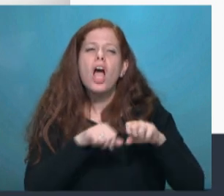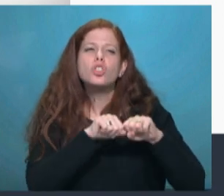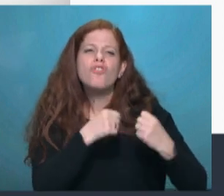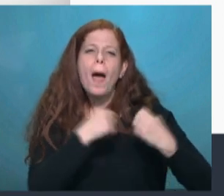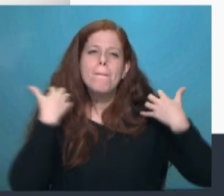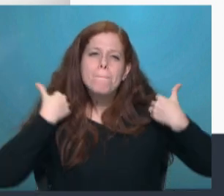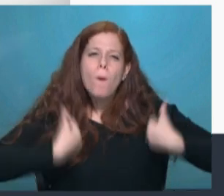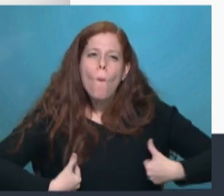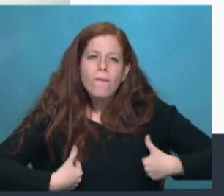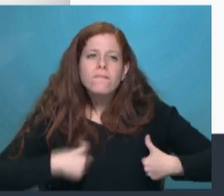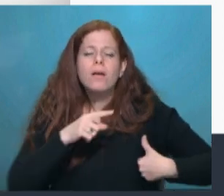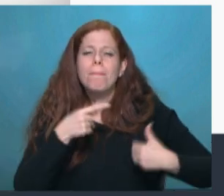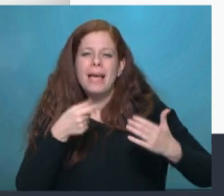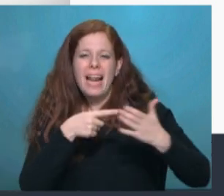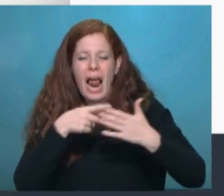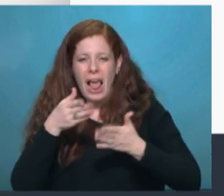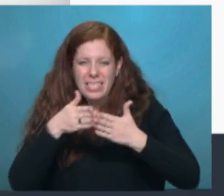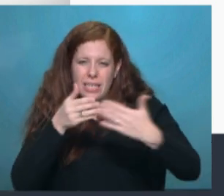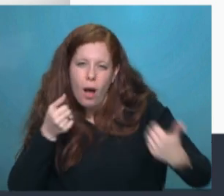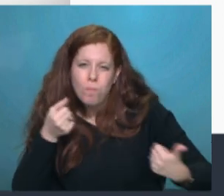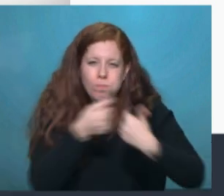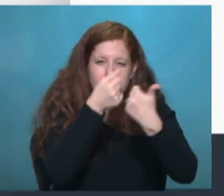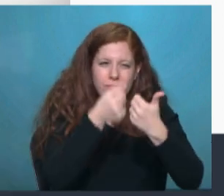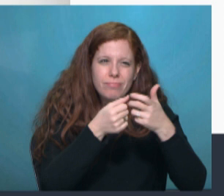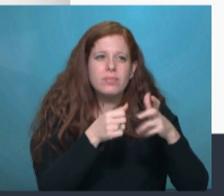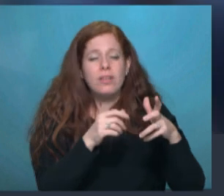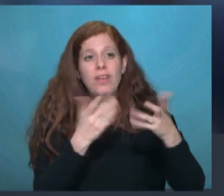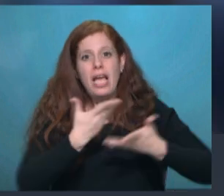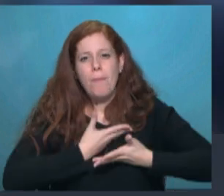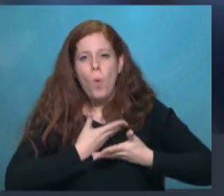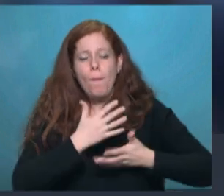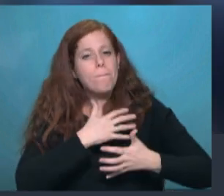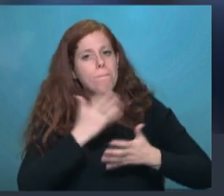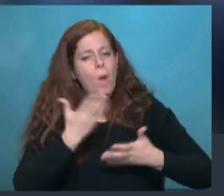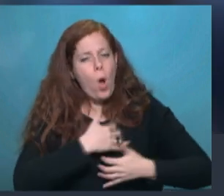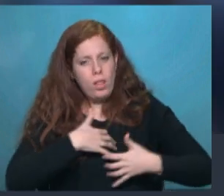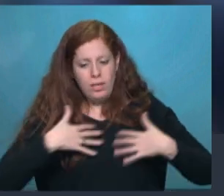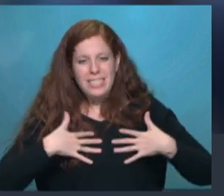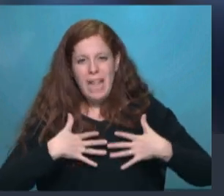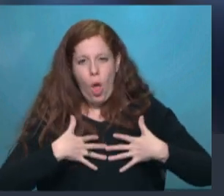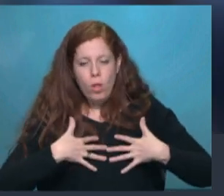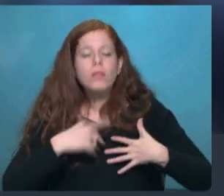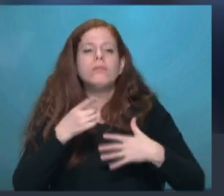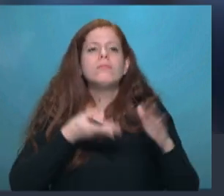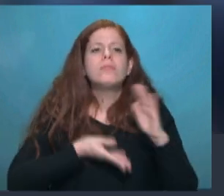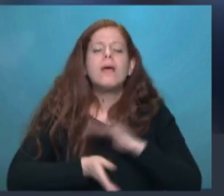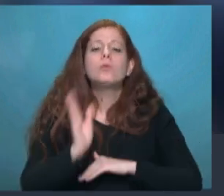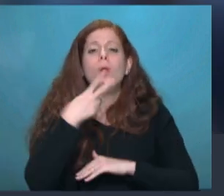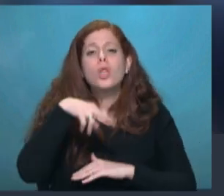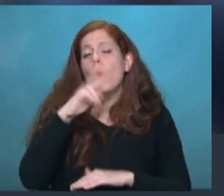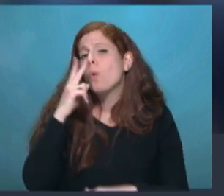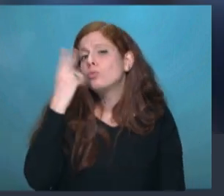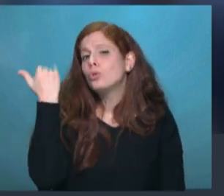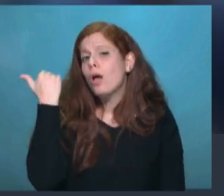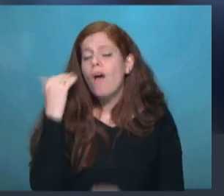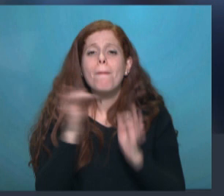בגוף, ההתנגשות של הסירה, אנשים קיבלו מכות בעיקר בצלעות. הם יצאו לטיול ביום שני שעבר, תחילה